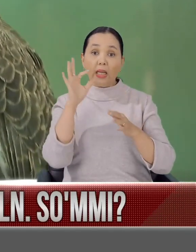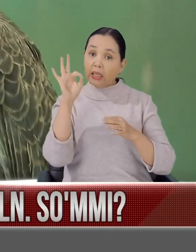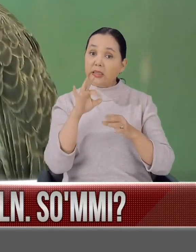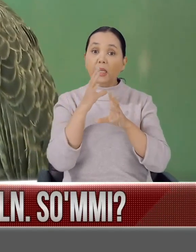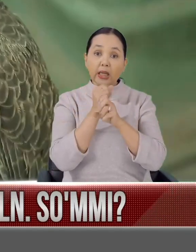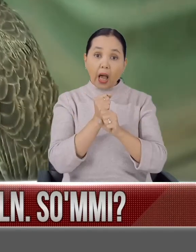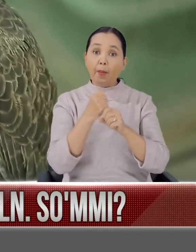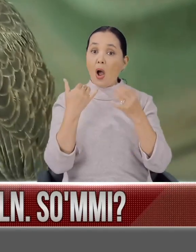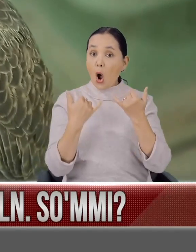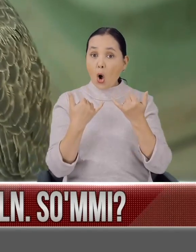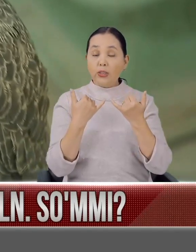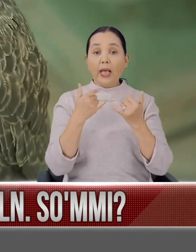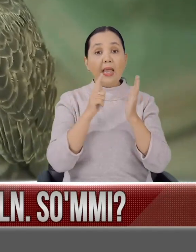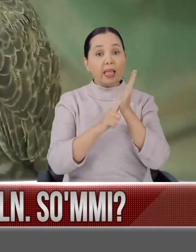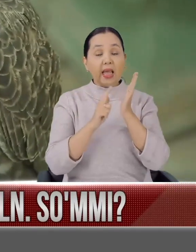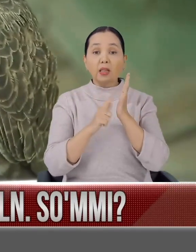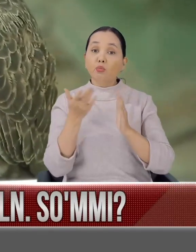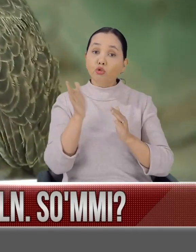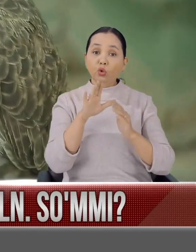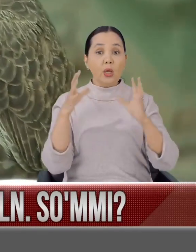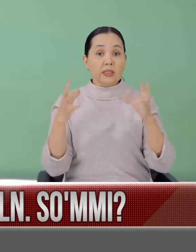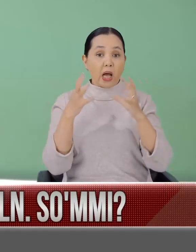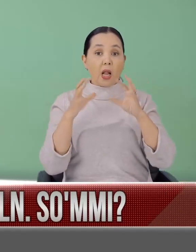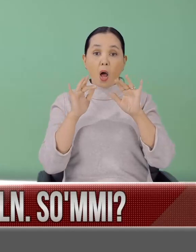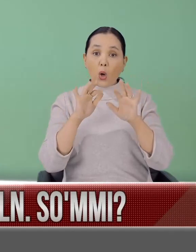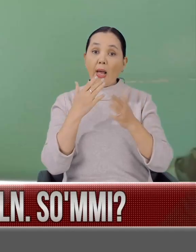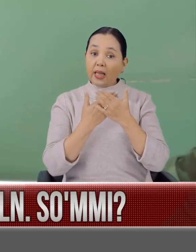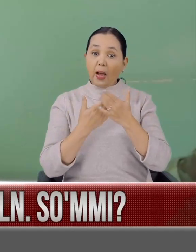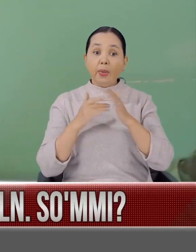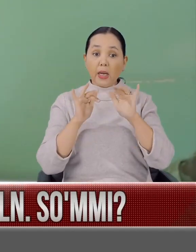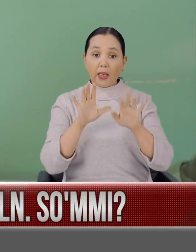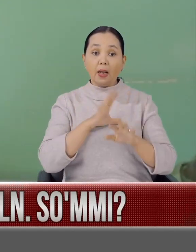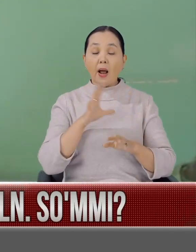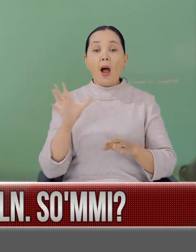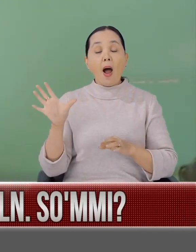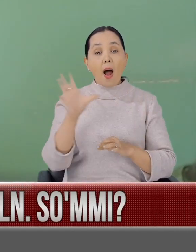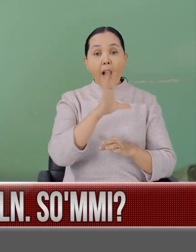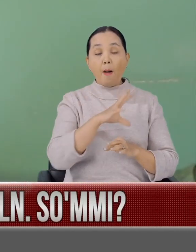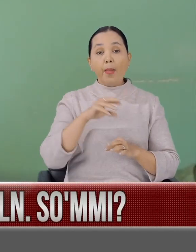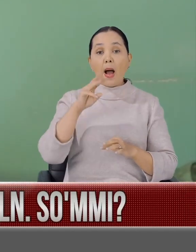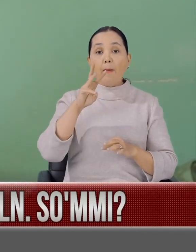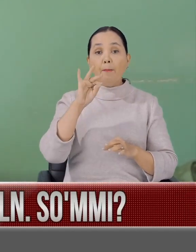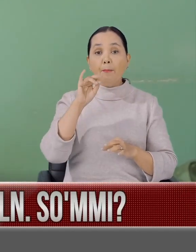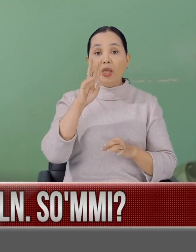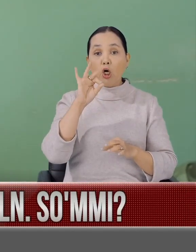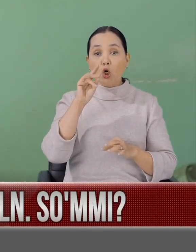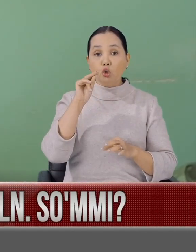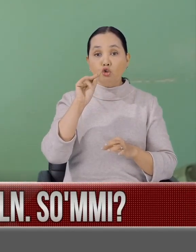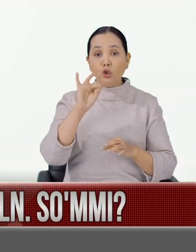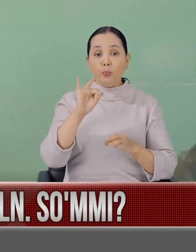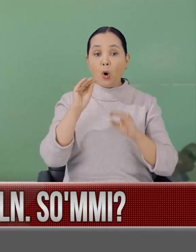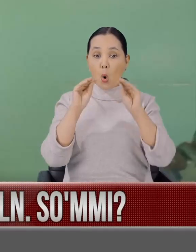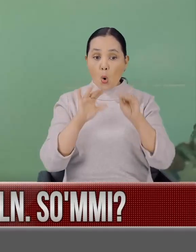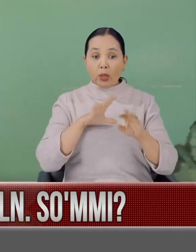keskin kamayib, hozirda atigi 70 juft saqlanib qolgani taxmin qilinadi. Hammasiga mikrochip o'rnatildi.